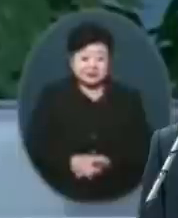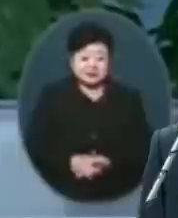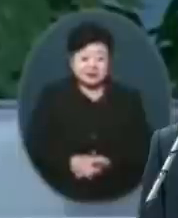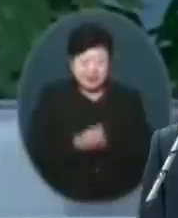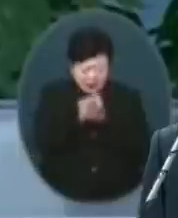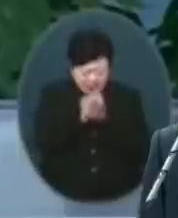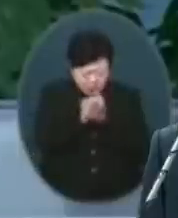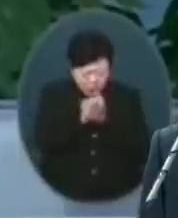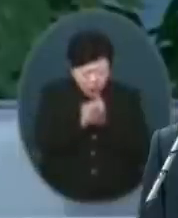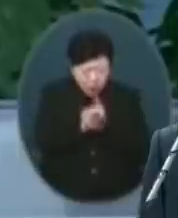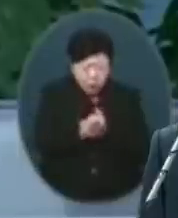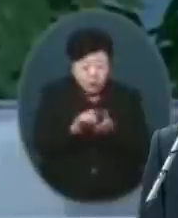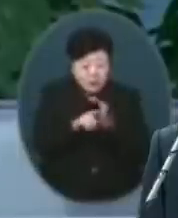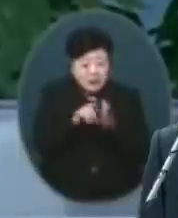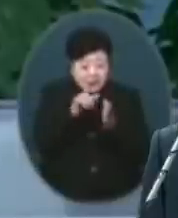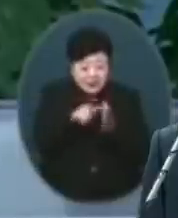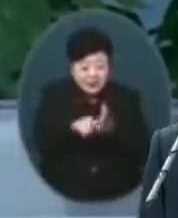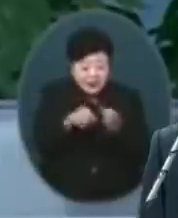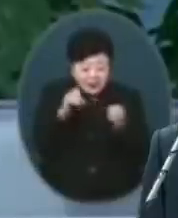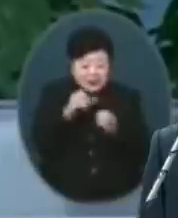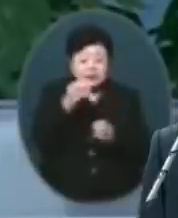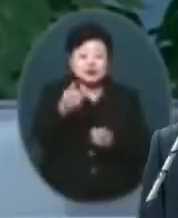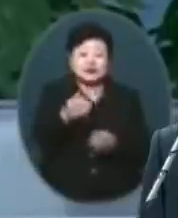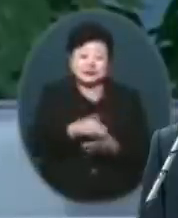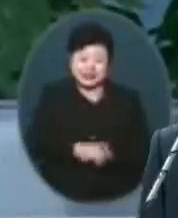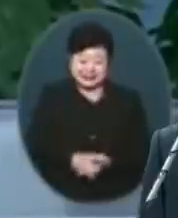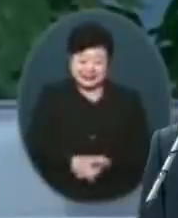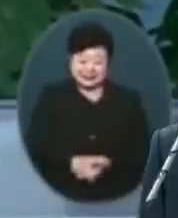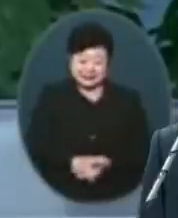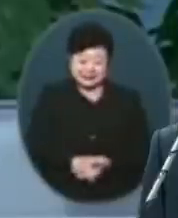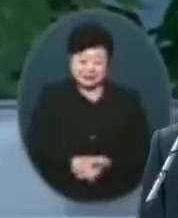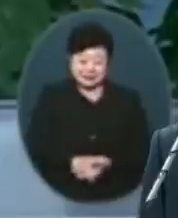기도하고 믿을 때 응답해 주시는 것입니다.